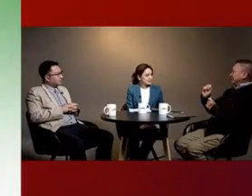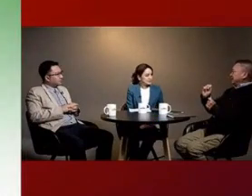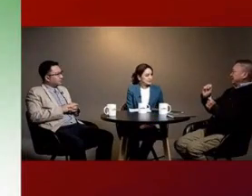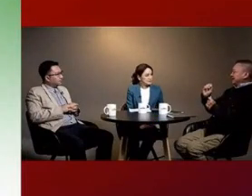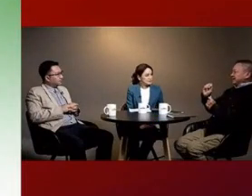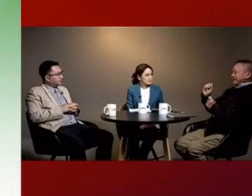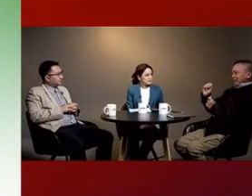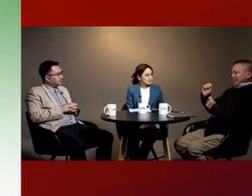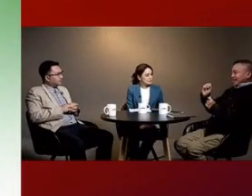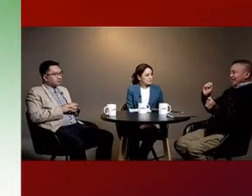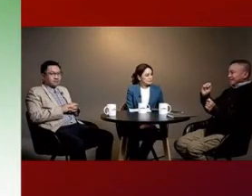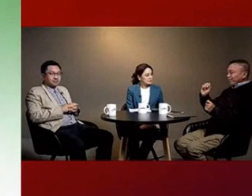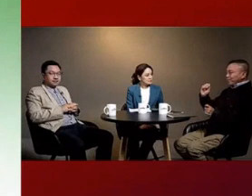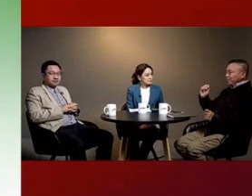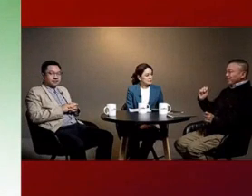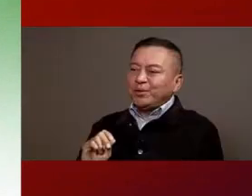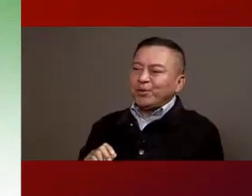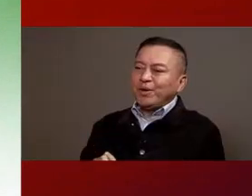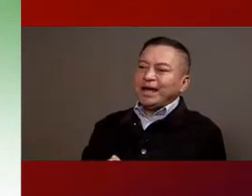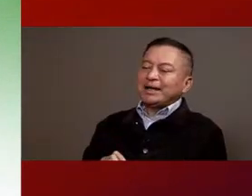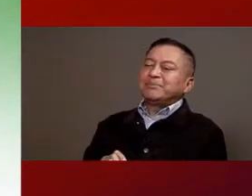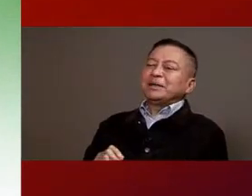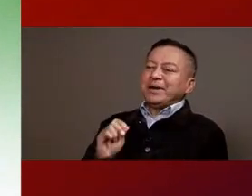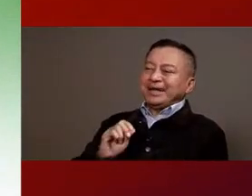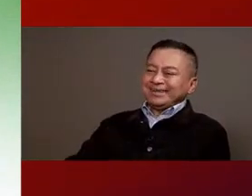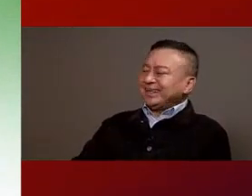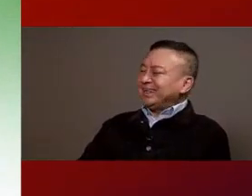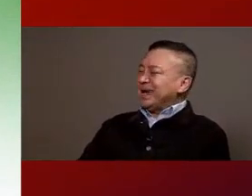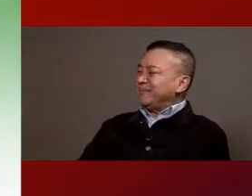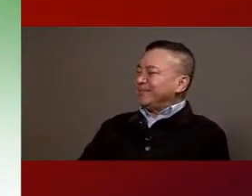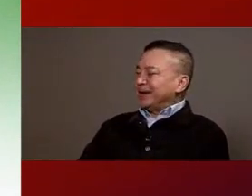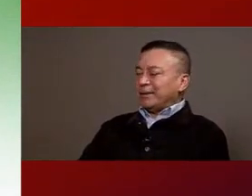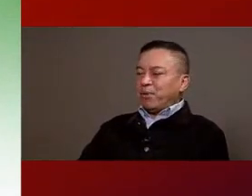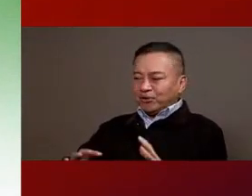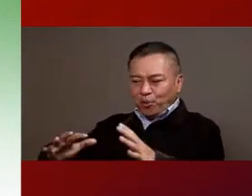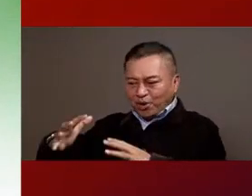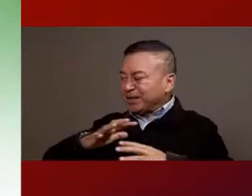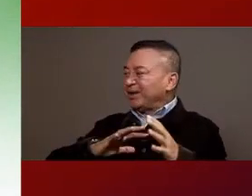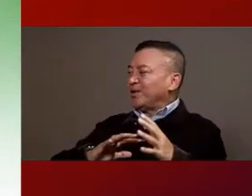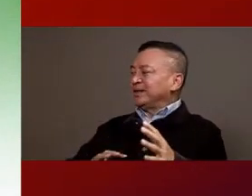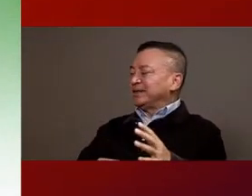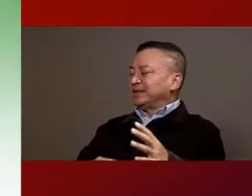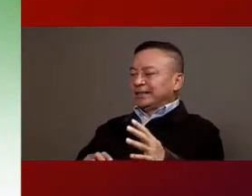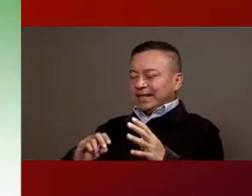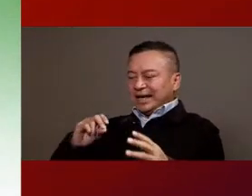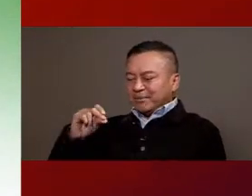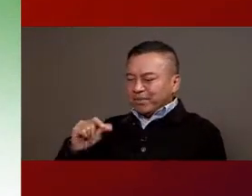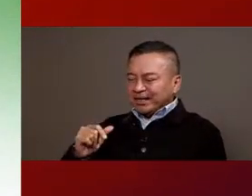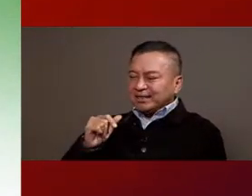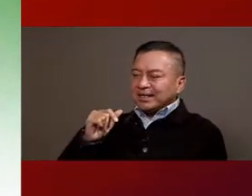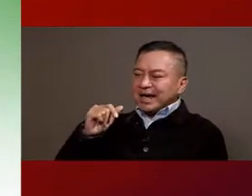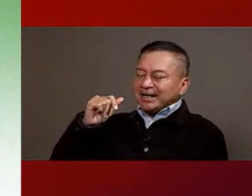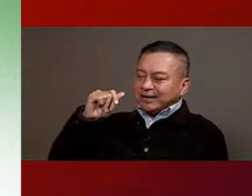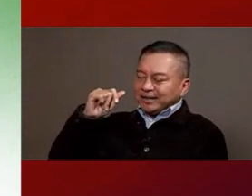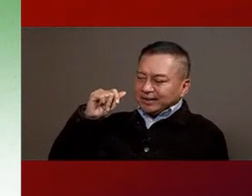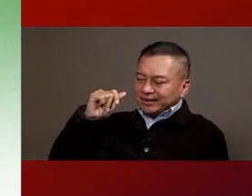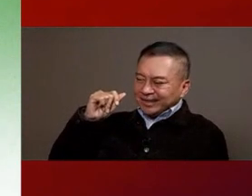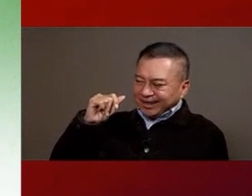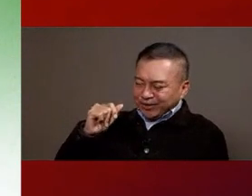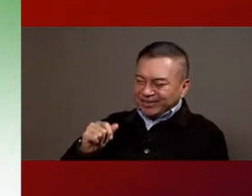งตอนแรกๆเนี่ยผมก็รู้ว่ามันจะไปได้สักกี่น้ำนะครับเพราะเขาสู้กันมาตลอดแต่มันคือ